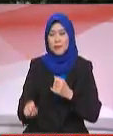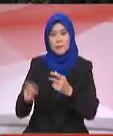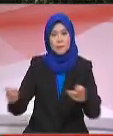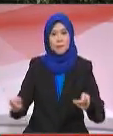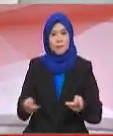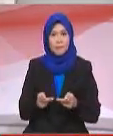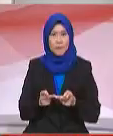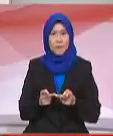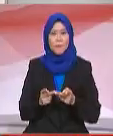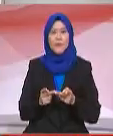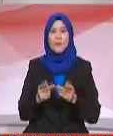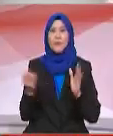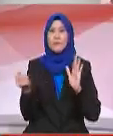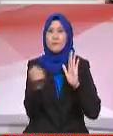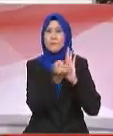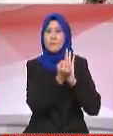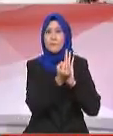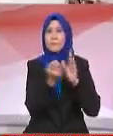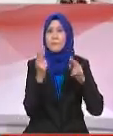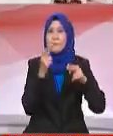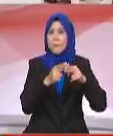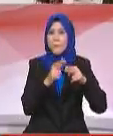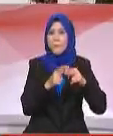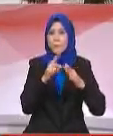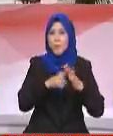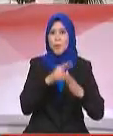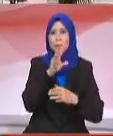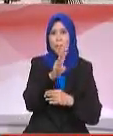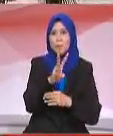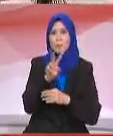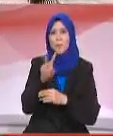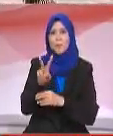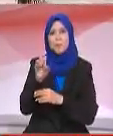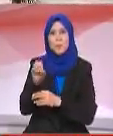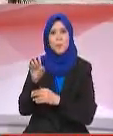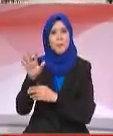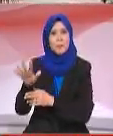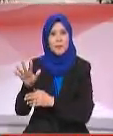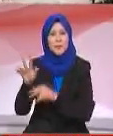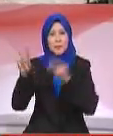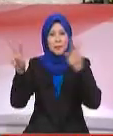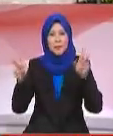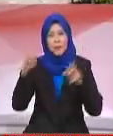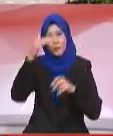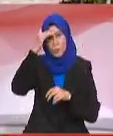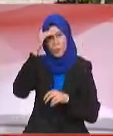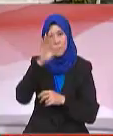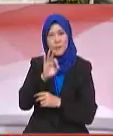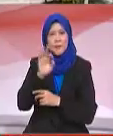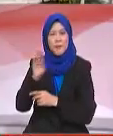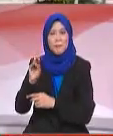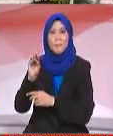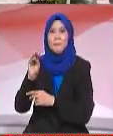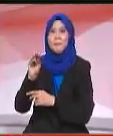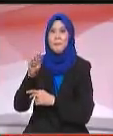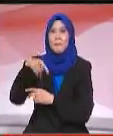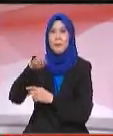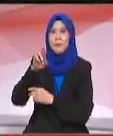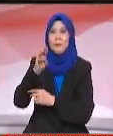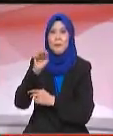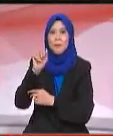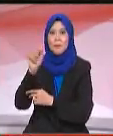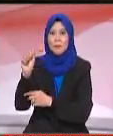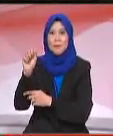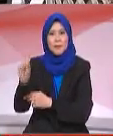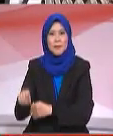ia kemudian telah dijenamakan semula pada Jun 2005 sebagai Johor FM Permata Selatan. Johor